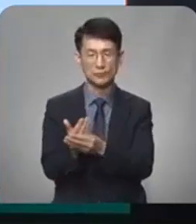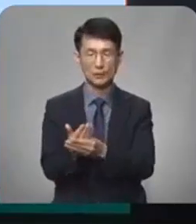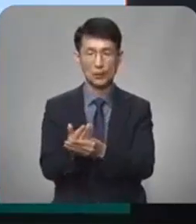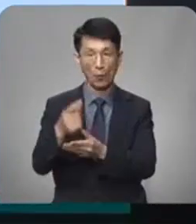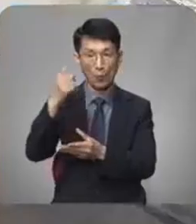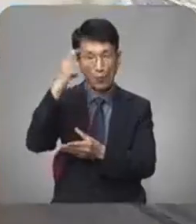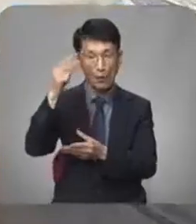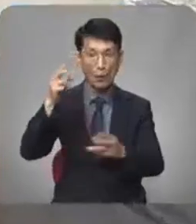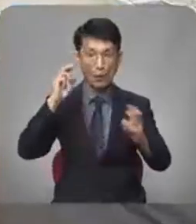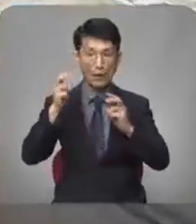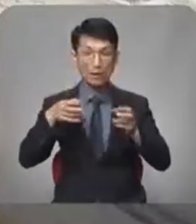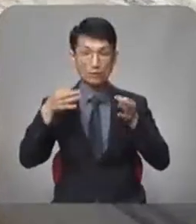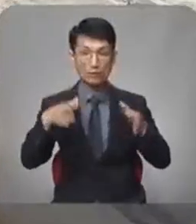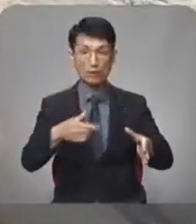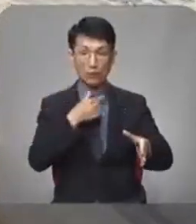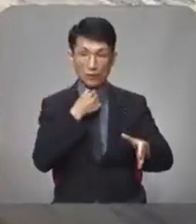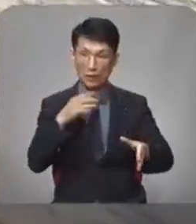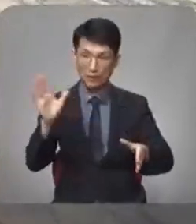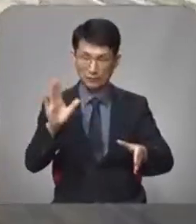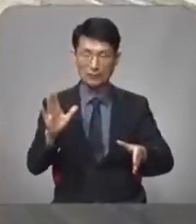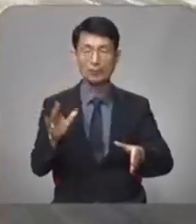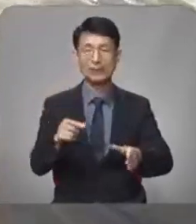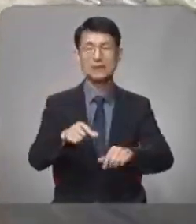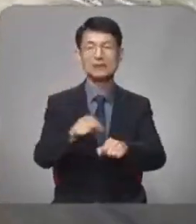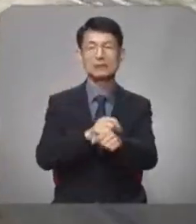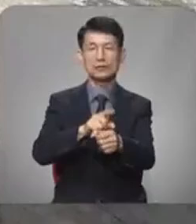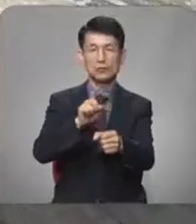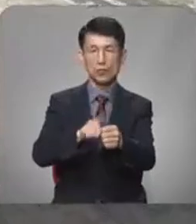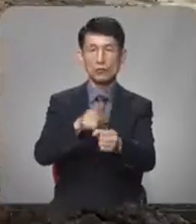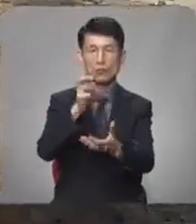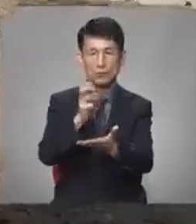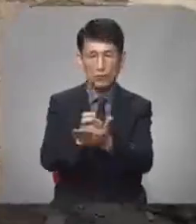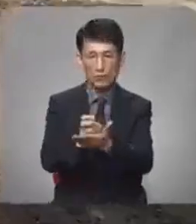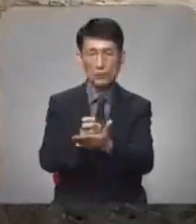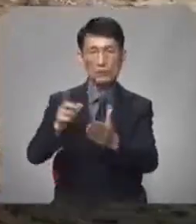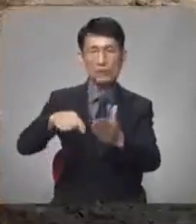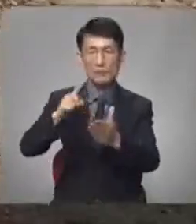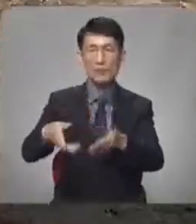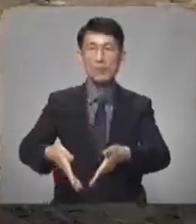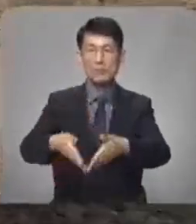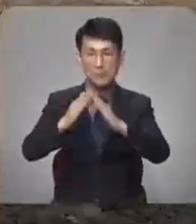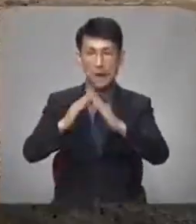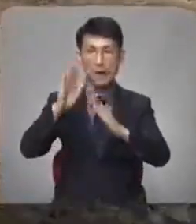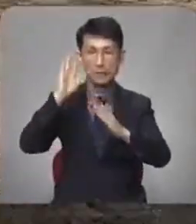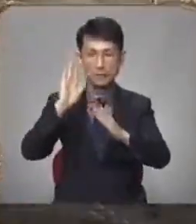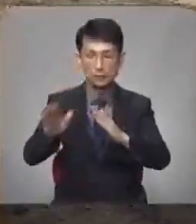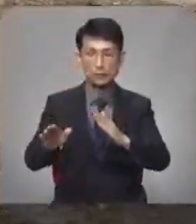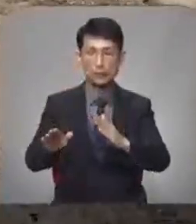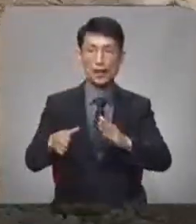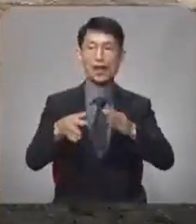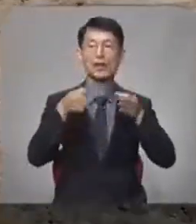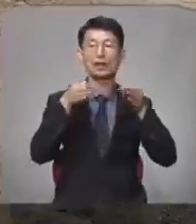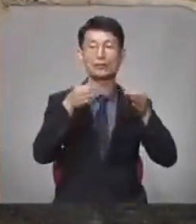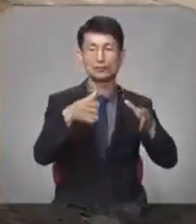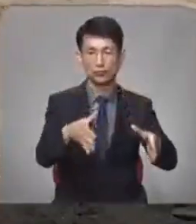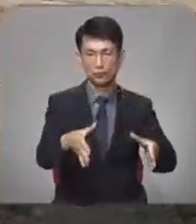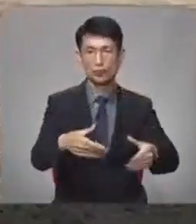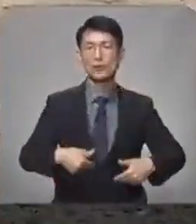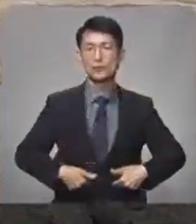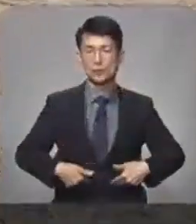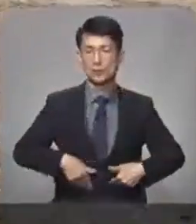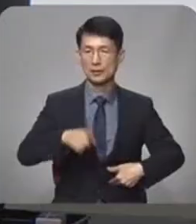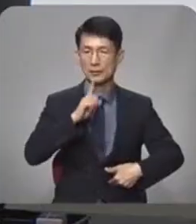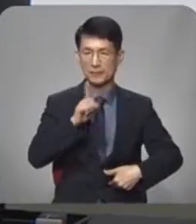의향 수준이 아닌 실질적인 특수목적법인 설립 이후에 지방비를 투입해야 한다는 취지입니다